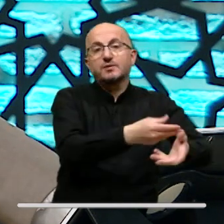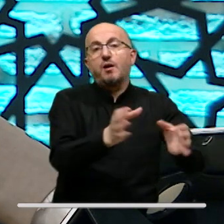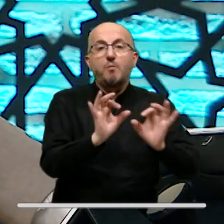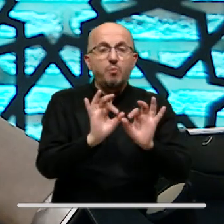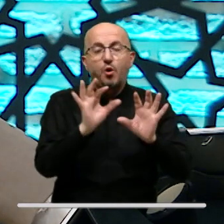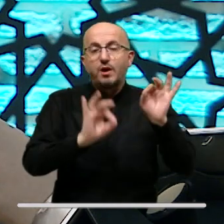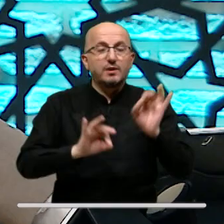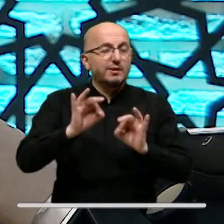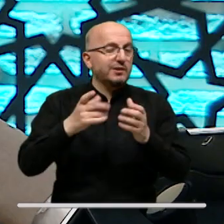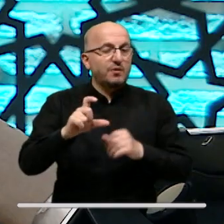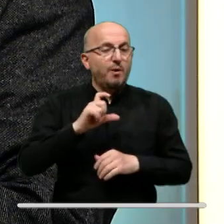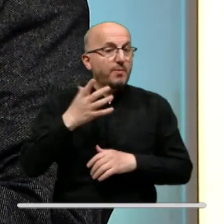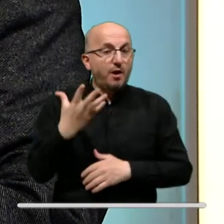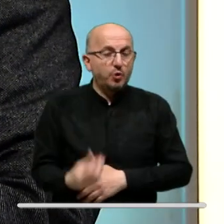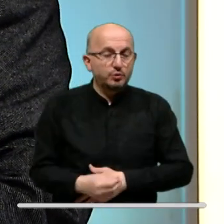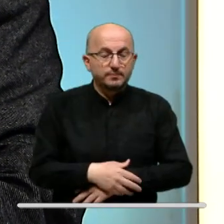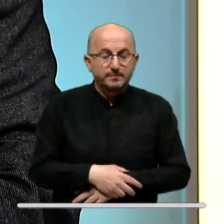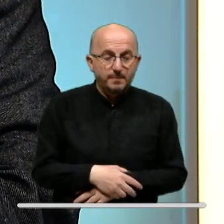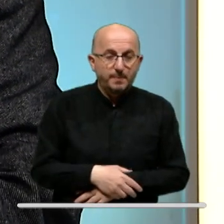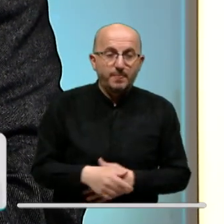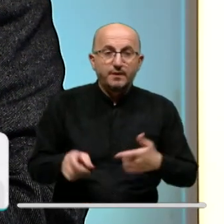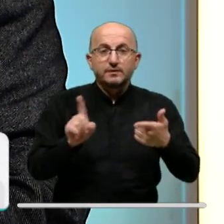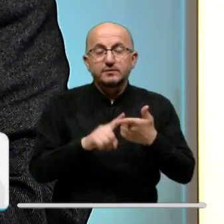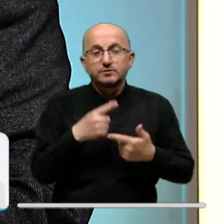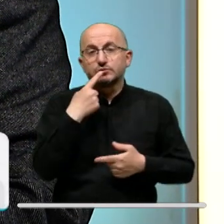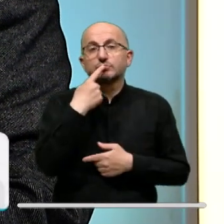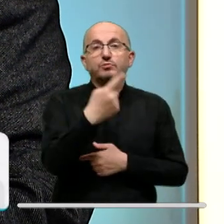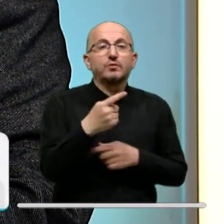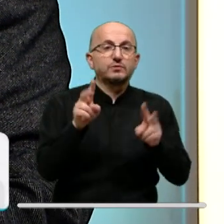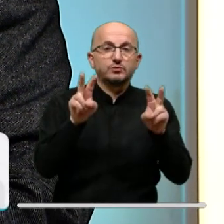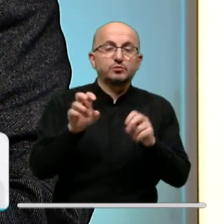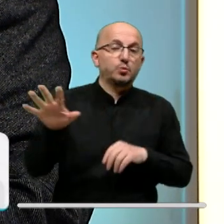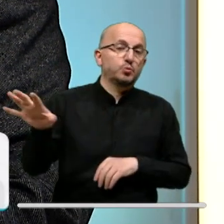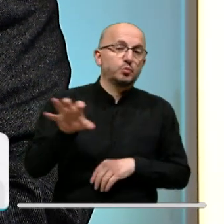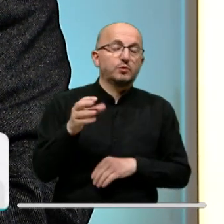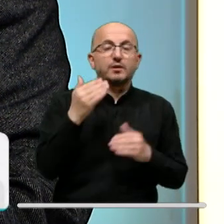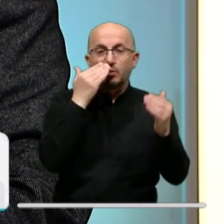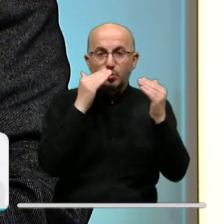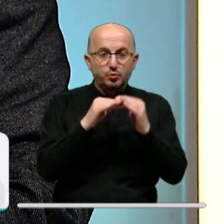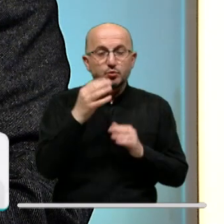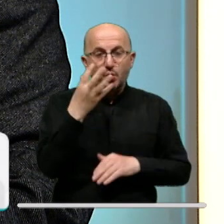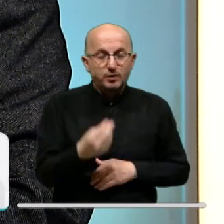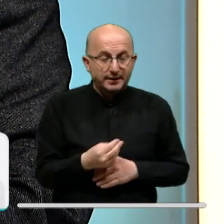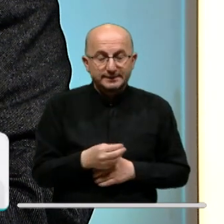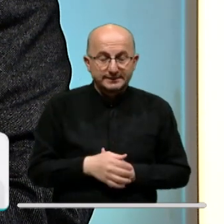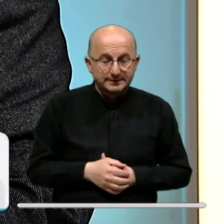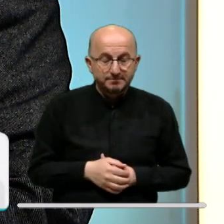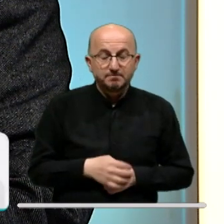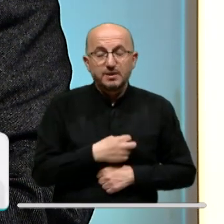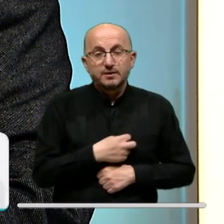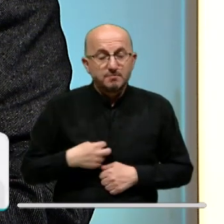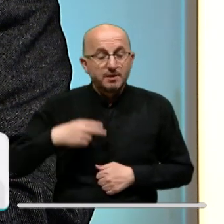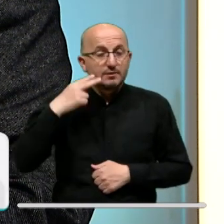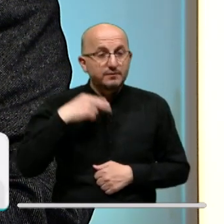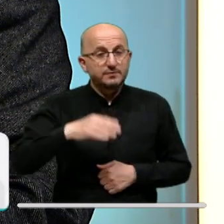şekilde değerlendirirsek cevap ne olur Eee ikinci söylediğiniz husus sünnet-i seniyye uygun olandır yani Efendimiz